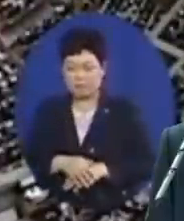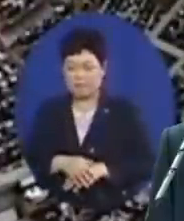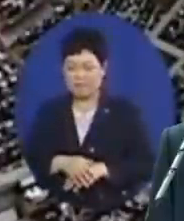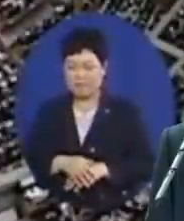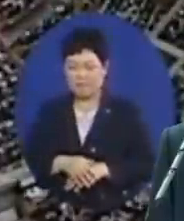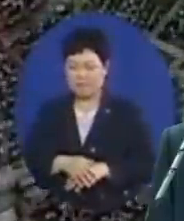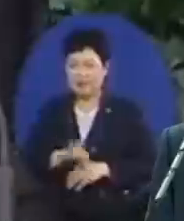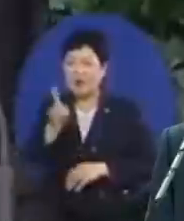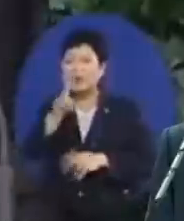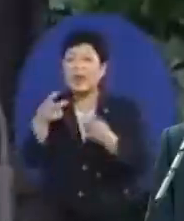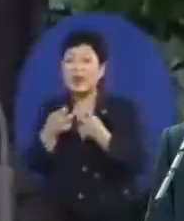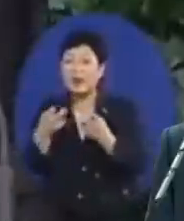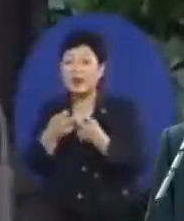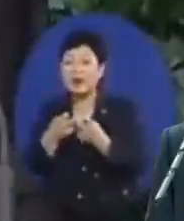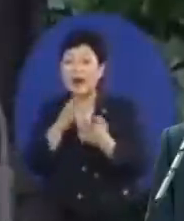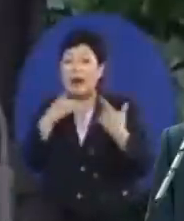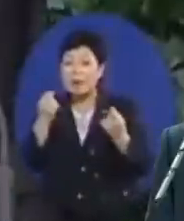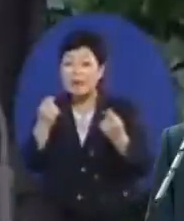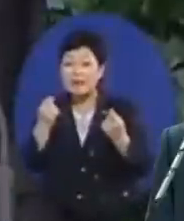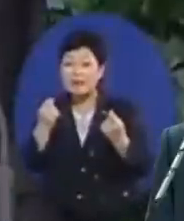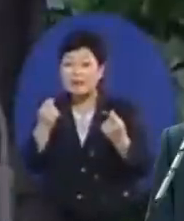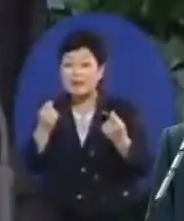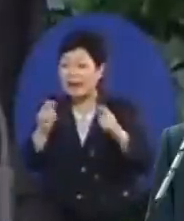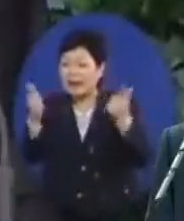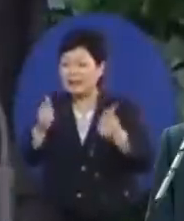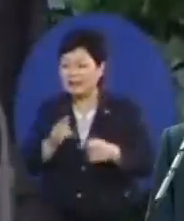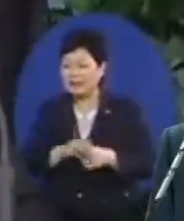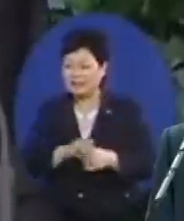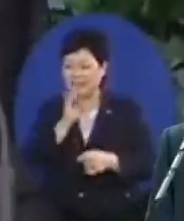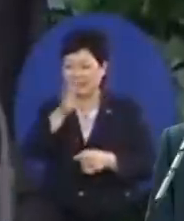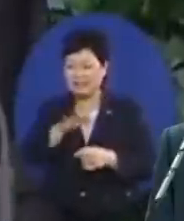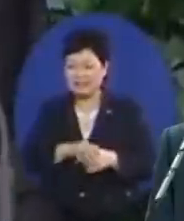그럼 여러분 어떻게 할래요? 아멘 할래요?